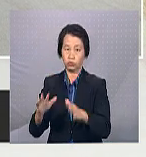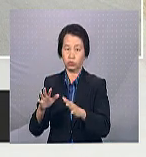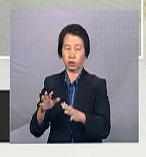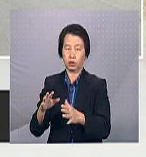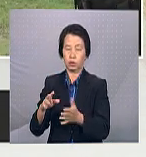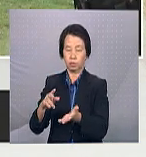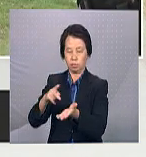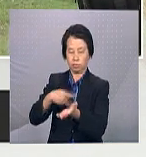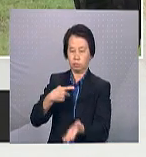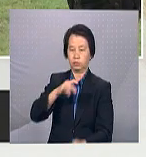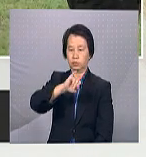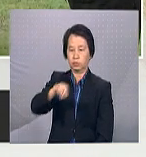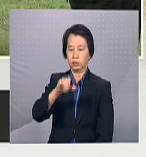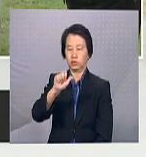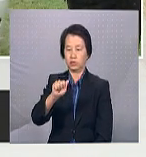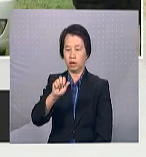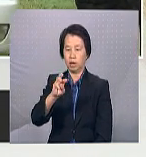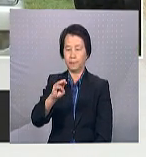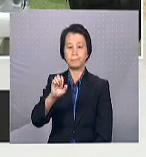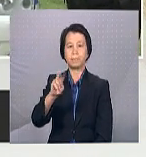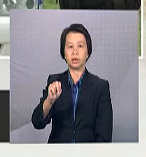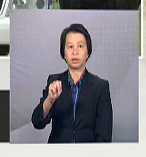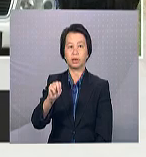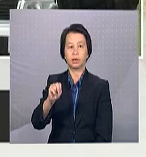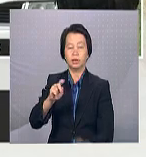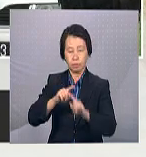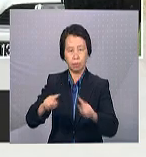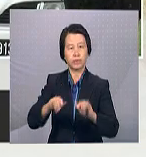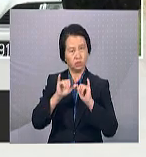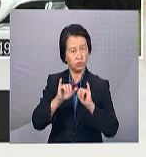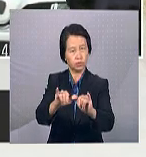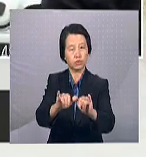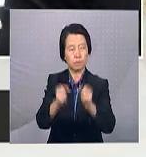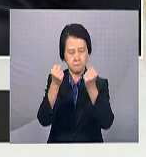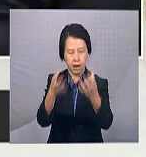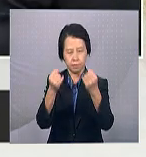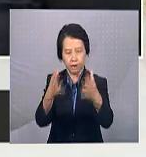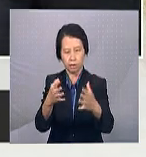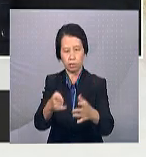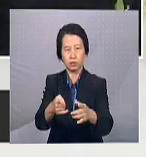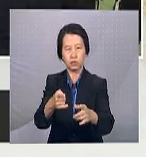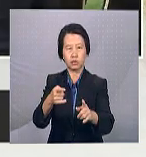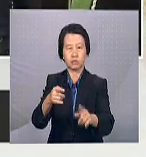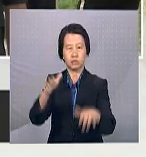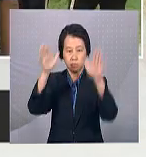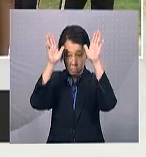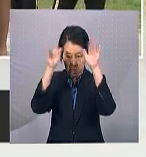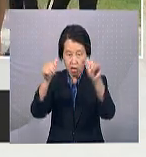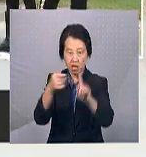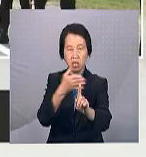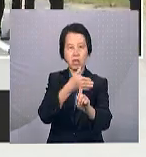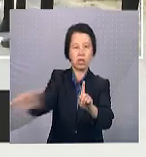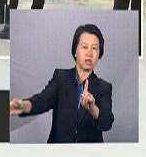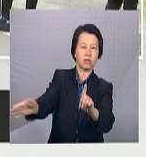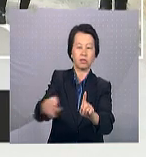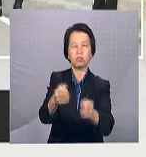dijamin. Walaupun masih ramai lagi yang masih diengkar dengan arahan